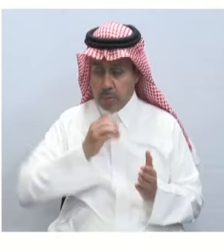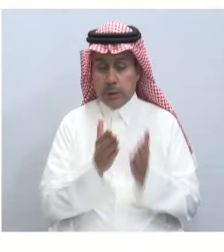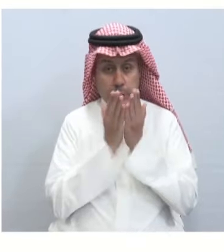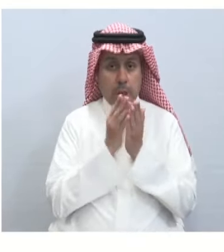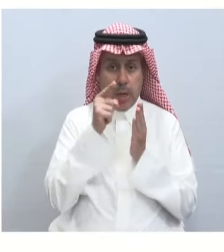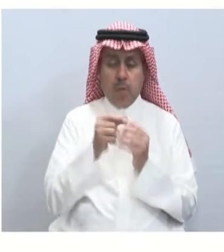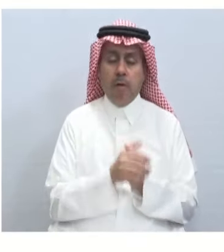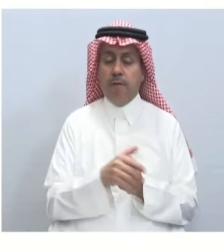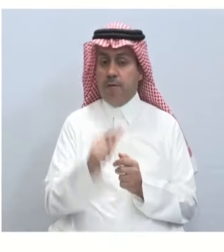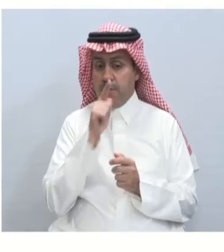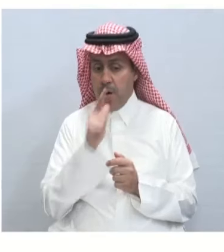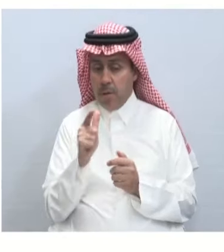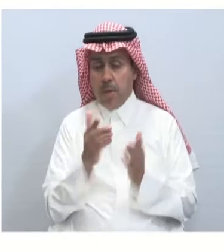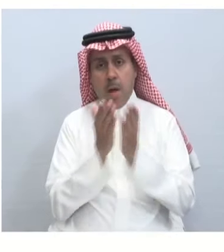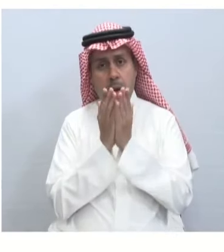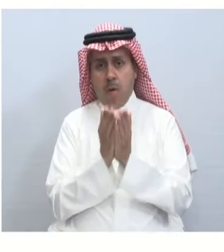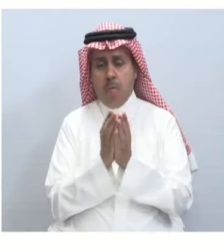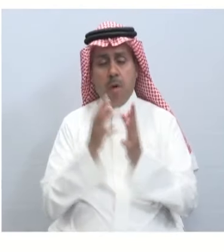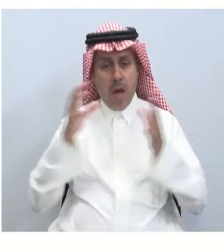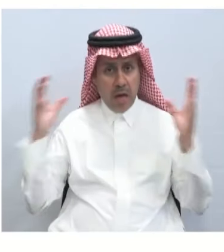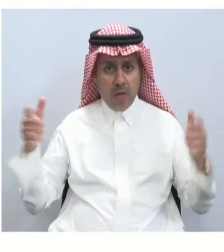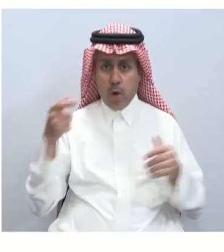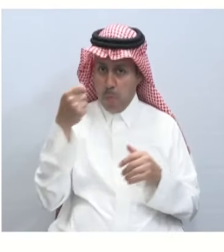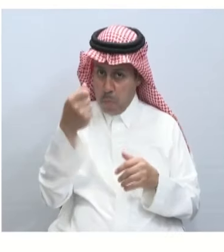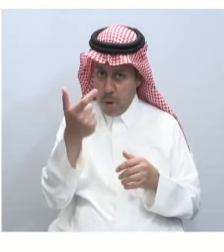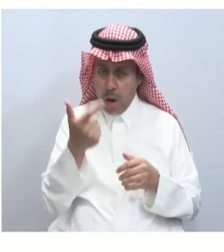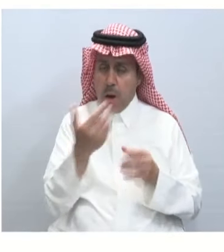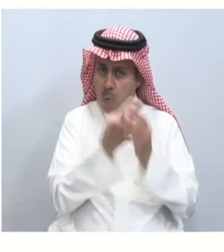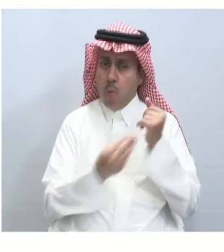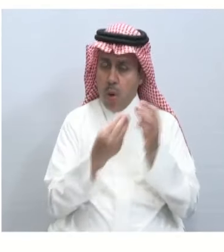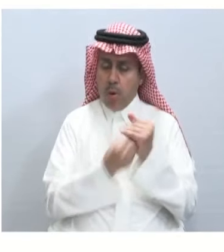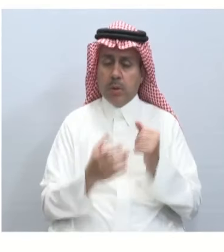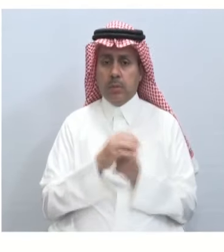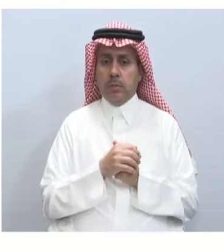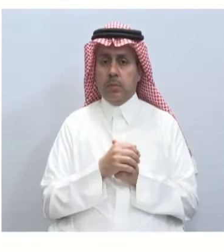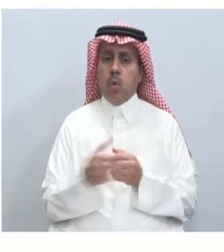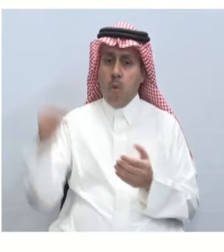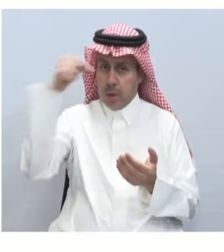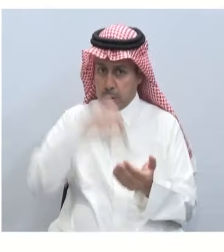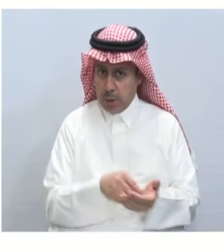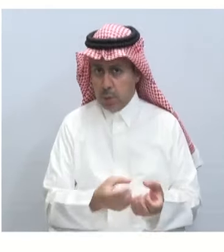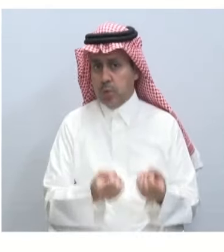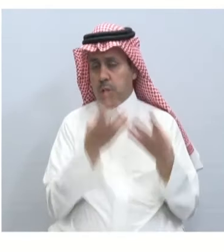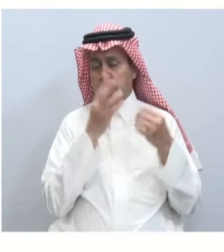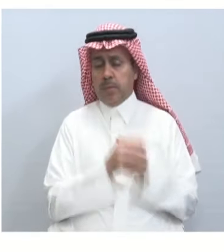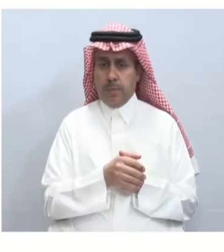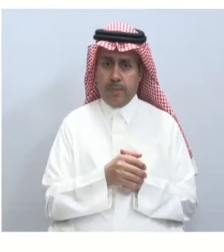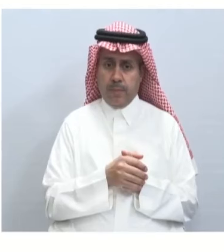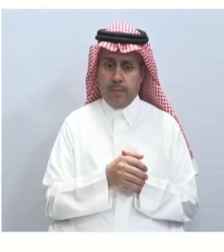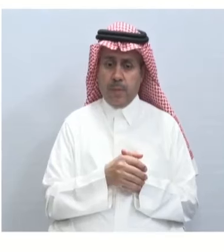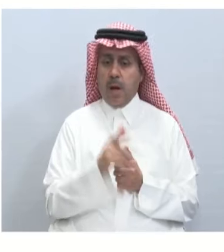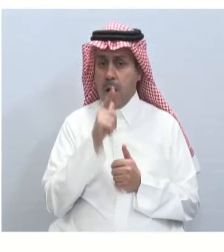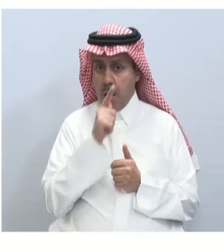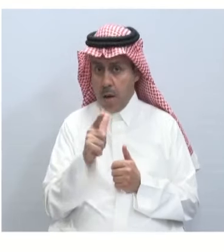وسلم فقال اللهم اكثر ماله وولده وادخله الجنه